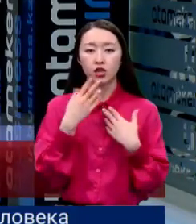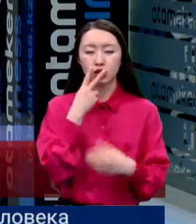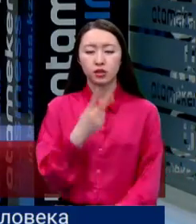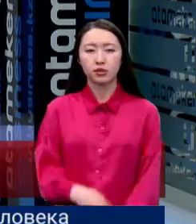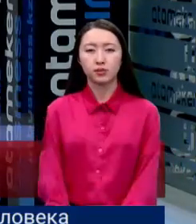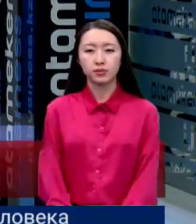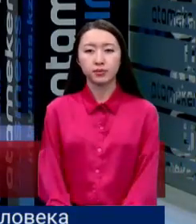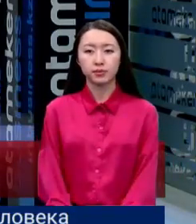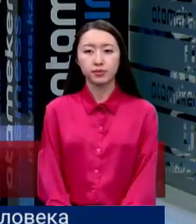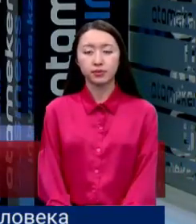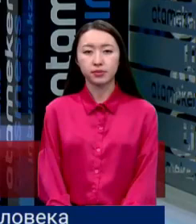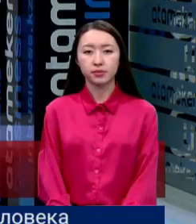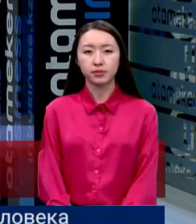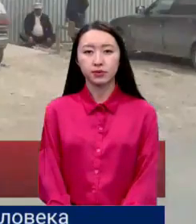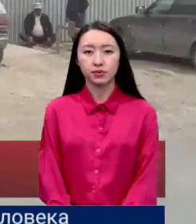Алия Жамитова.